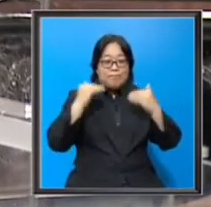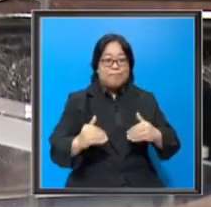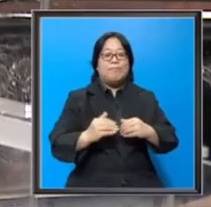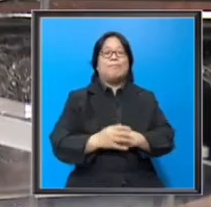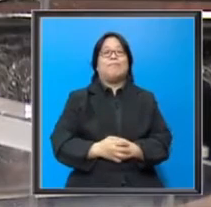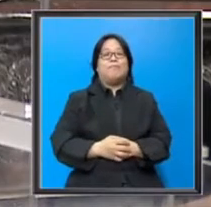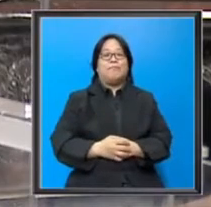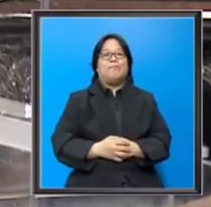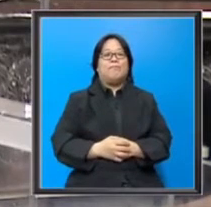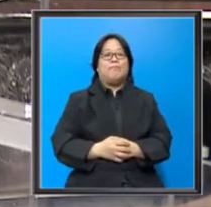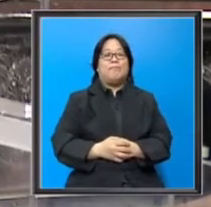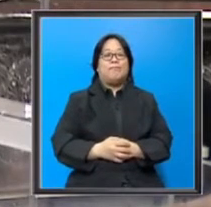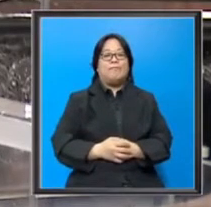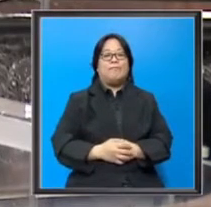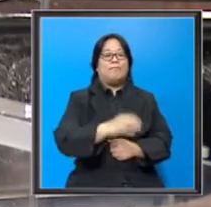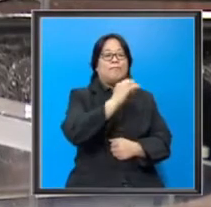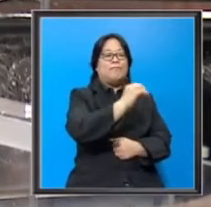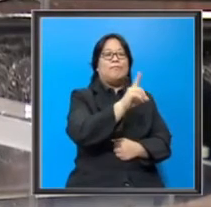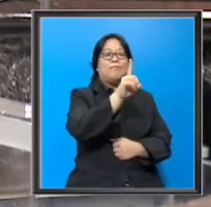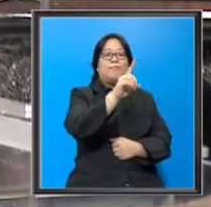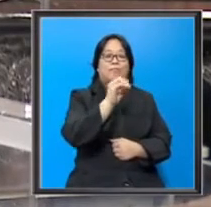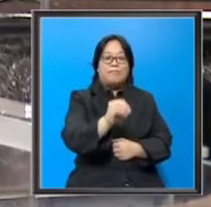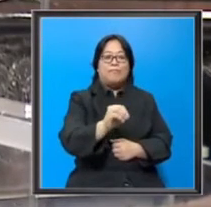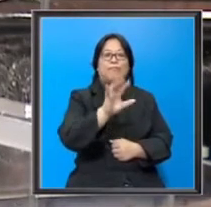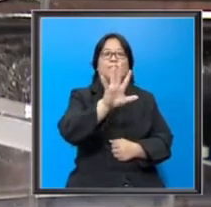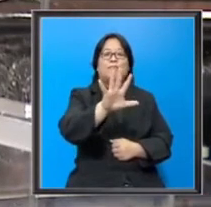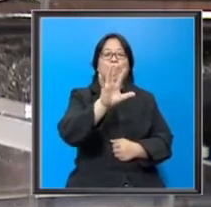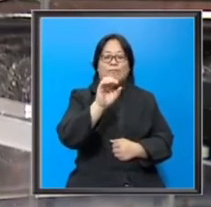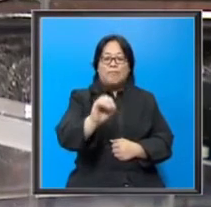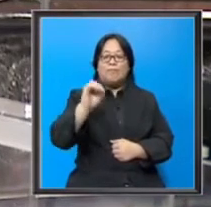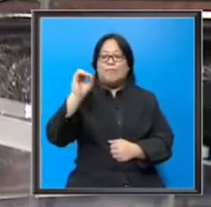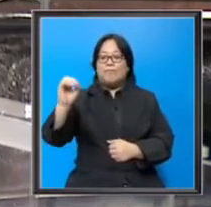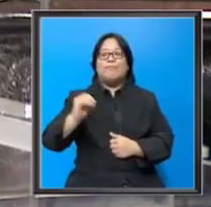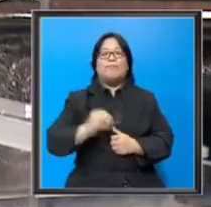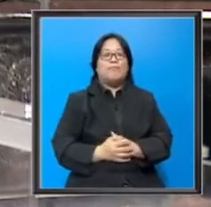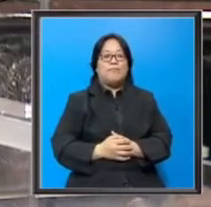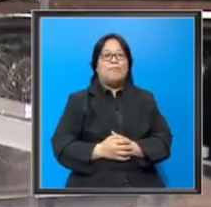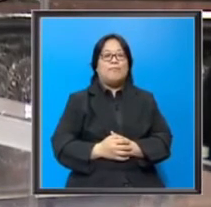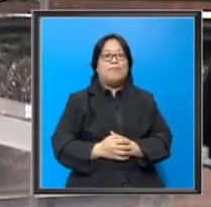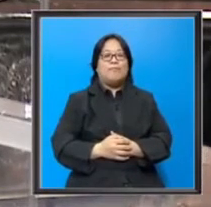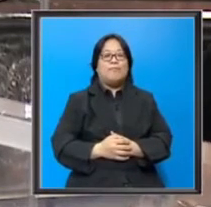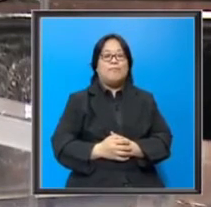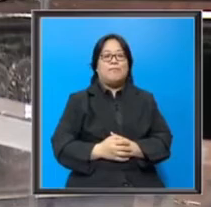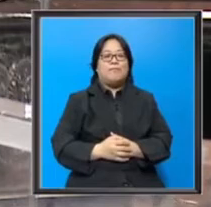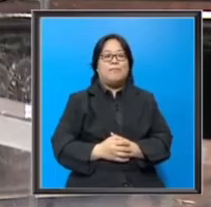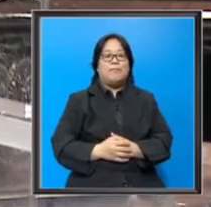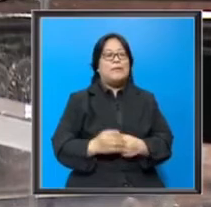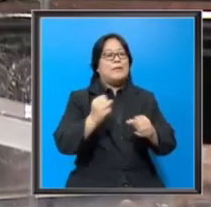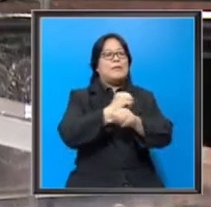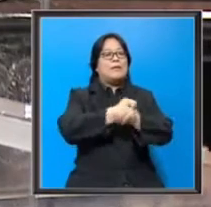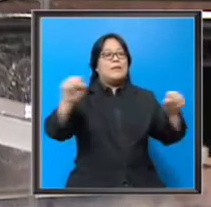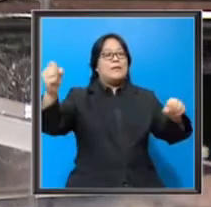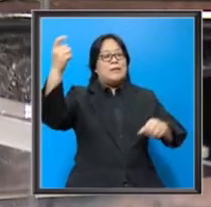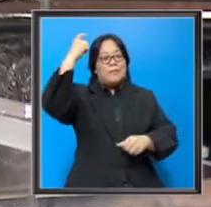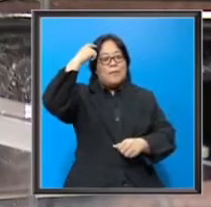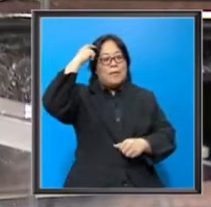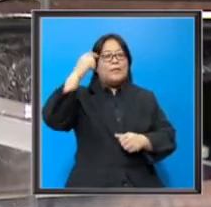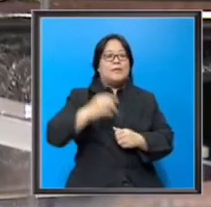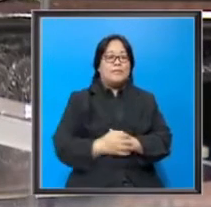yang ke seluruh nya butiran 01050013700 Menthol